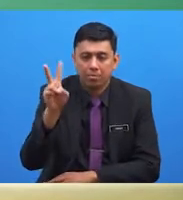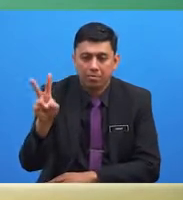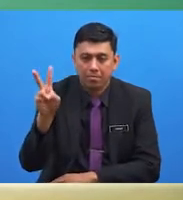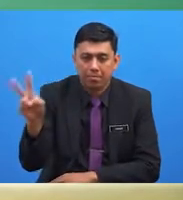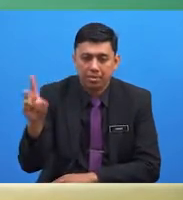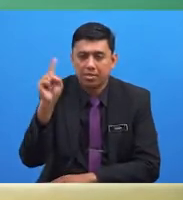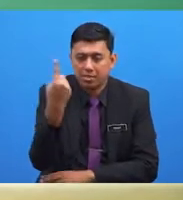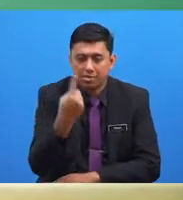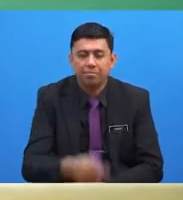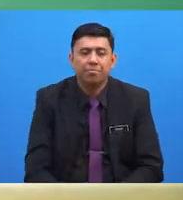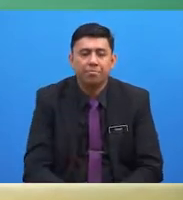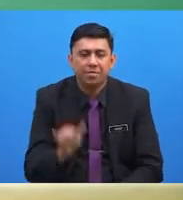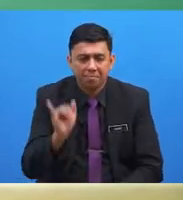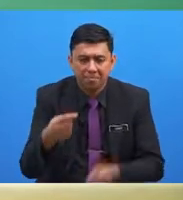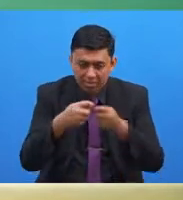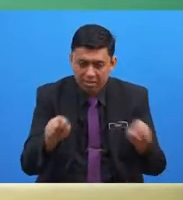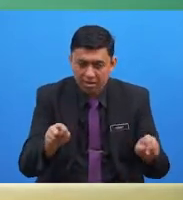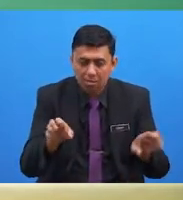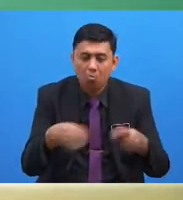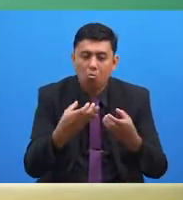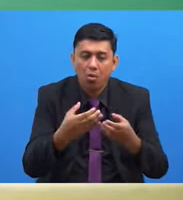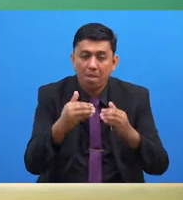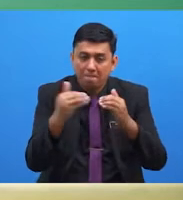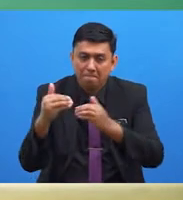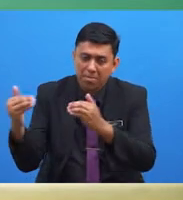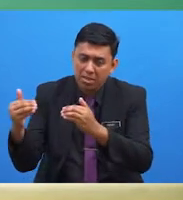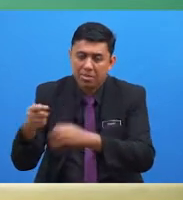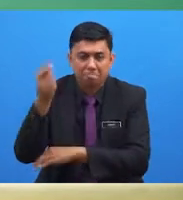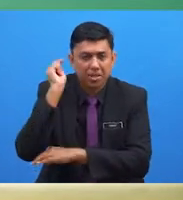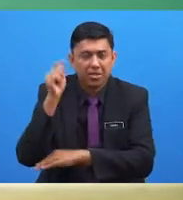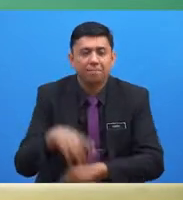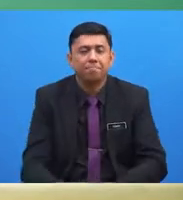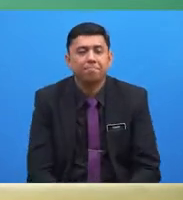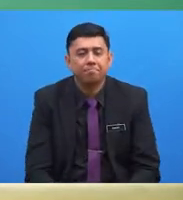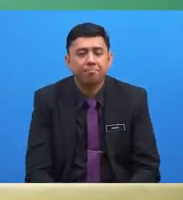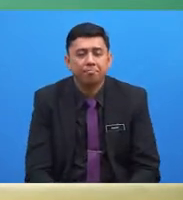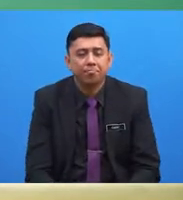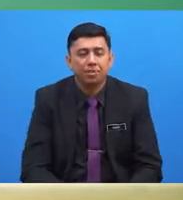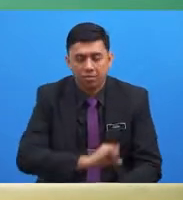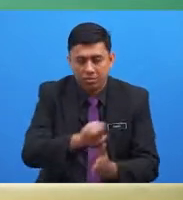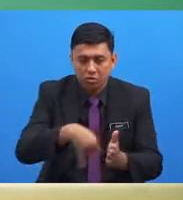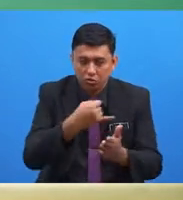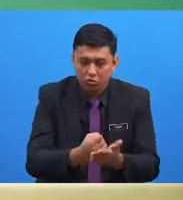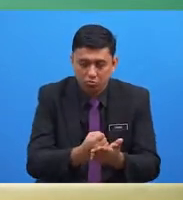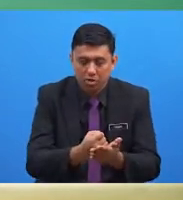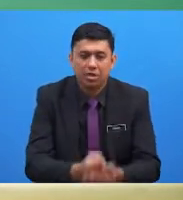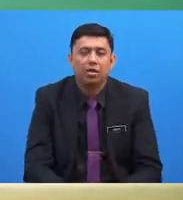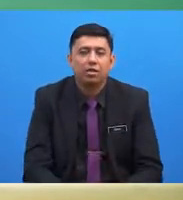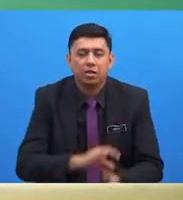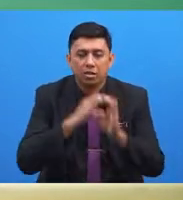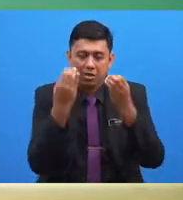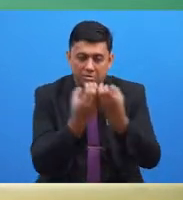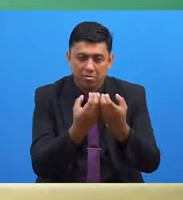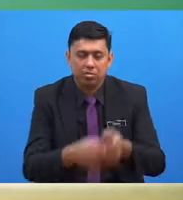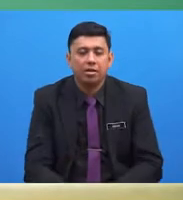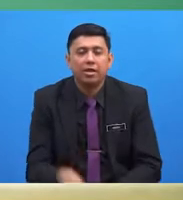RM444 sahaja yang telah kita buat pelarasan sebelum ini. Jumlah terkumpul hasil di sebelah kredit